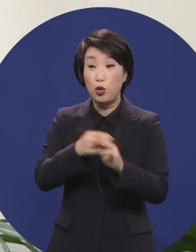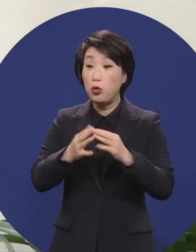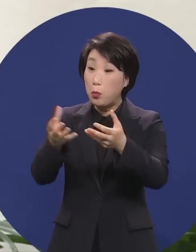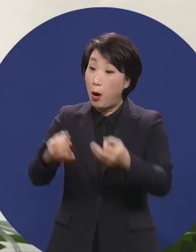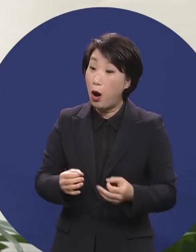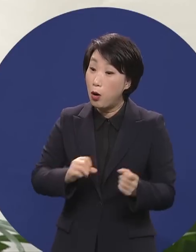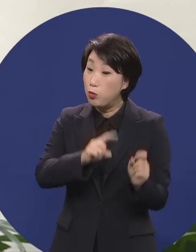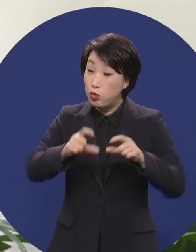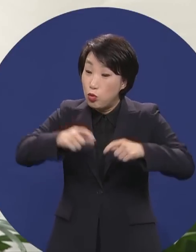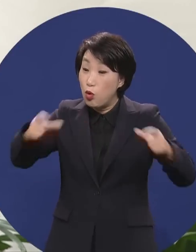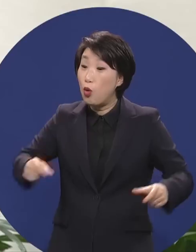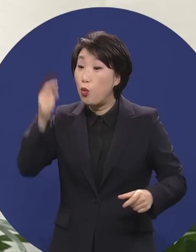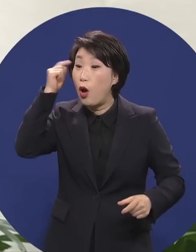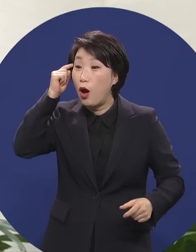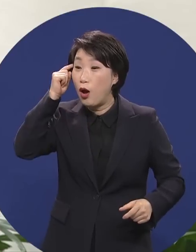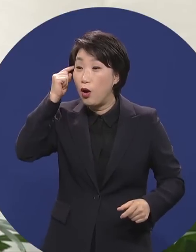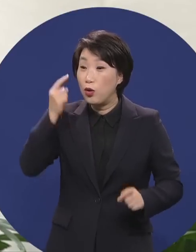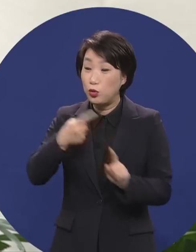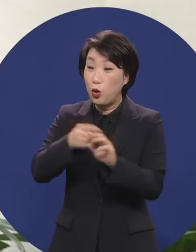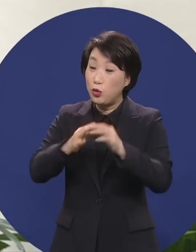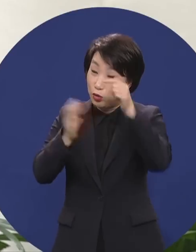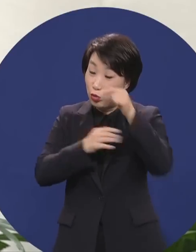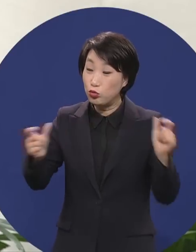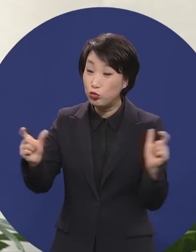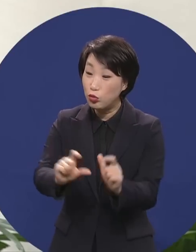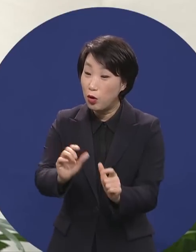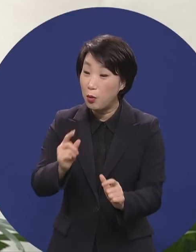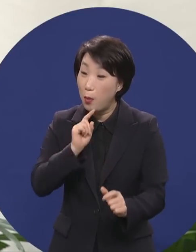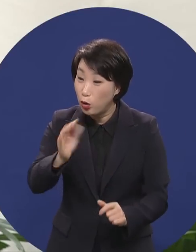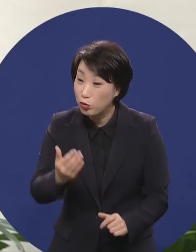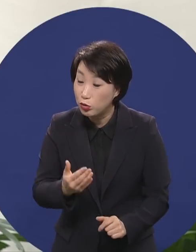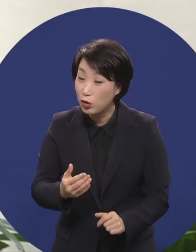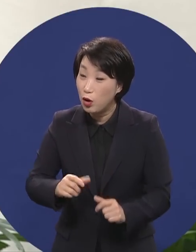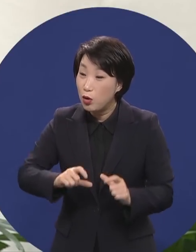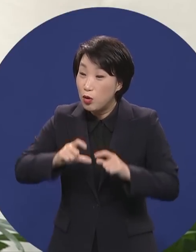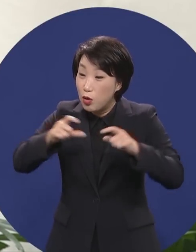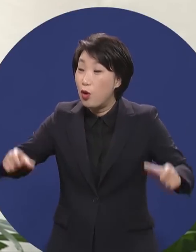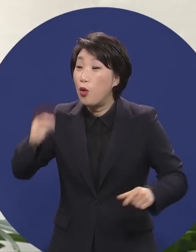안 좋으면 교회가 하나도 교인이 없어야 되지. 왜 부흥되나?